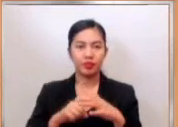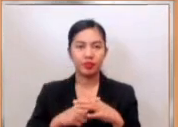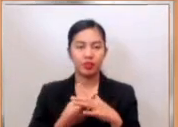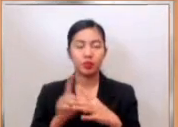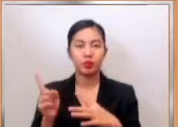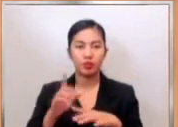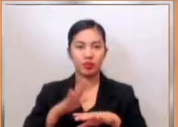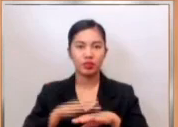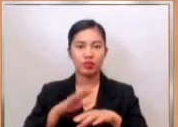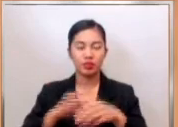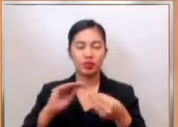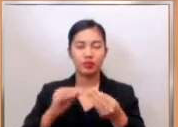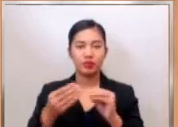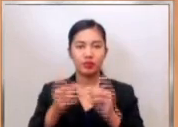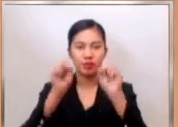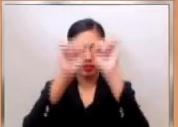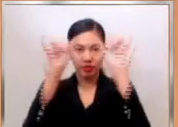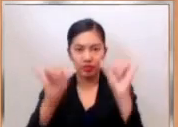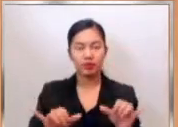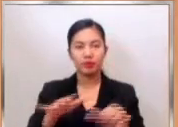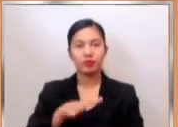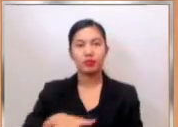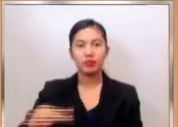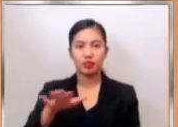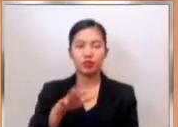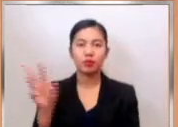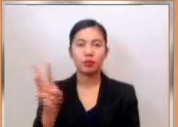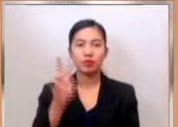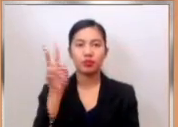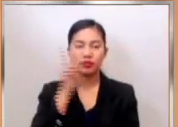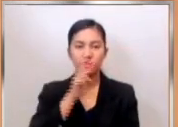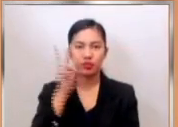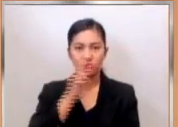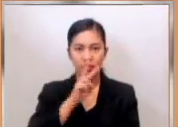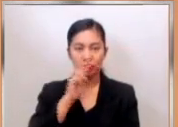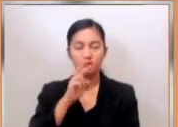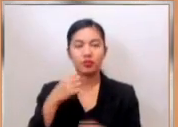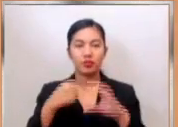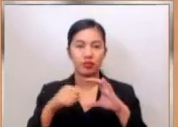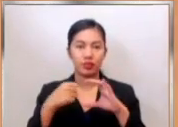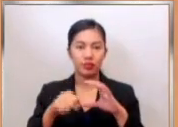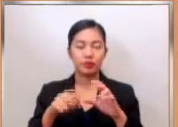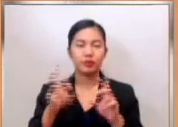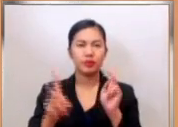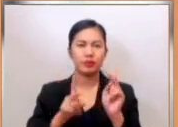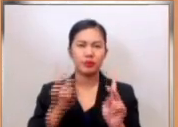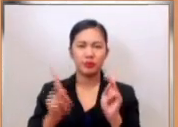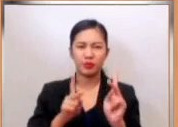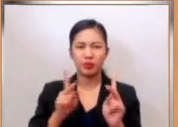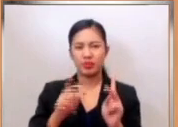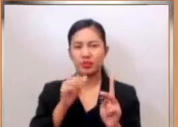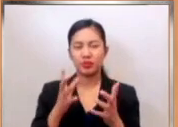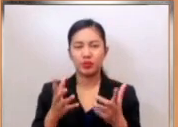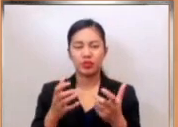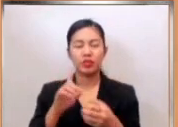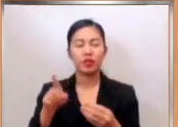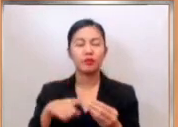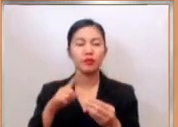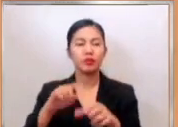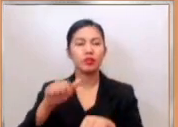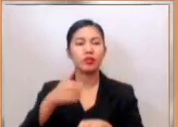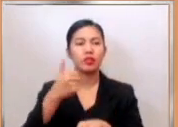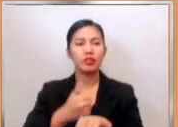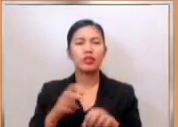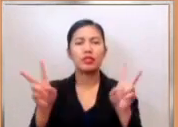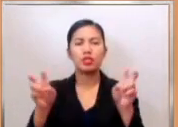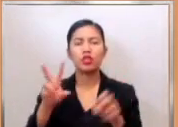buong Western Visayas. Sa Pilikamarina Sur, kinundina ng ilang residente ang rekomendasyong pagpapatupad ng no vaccination card,